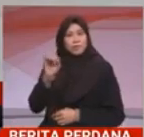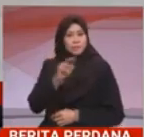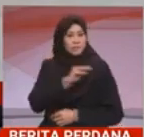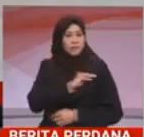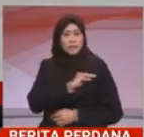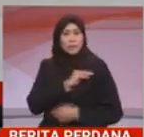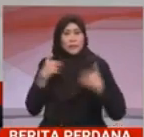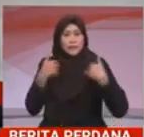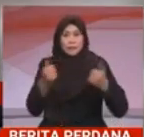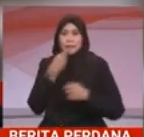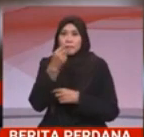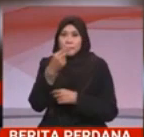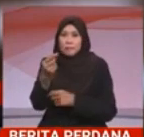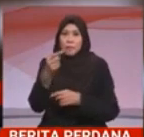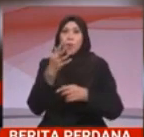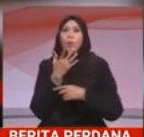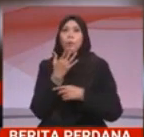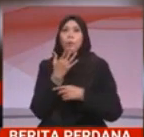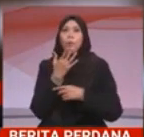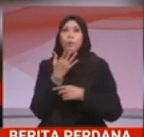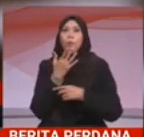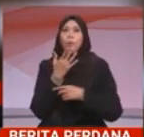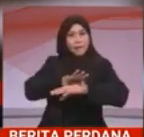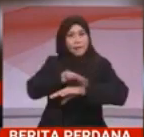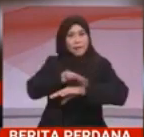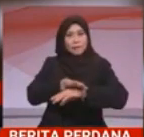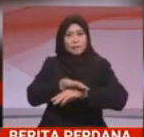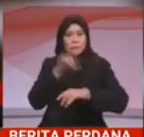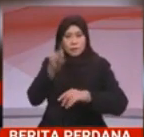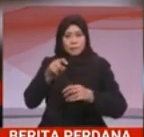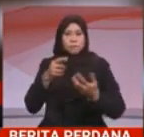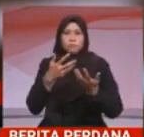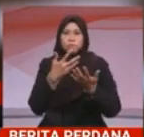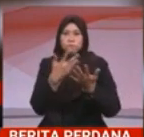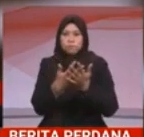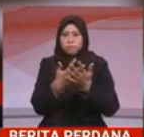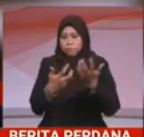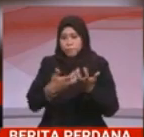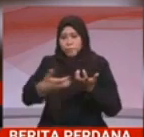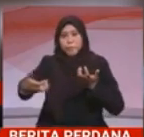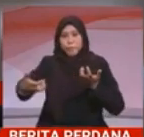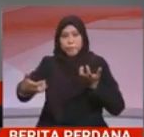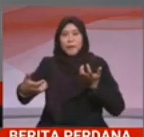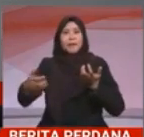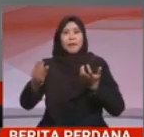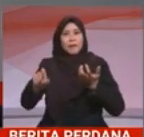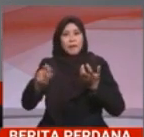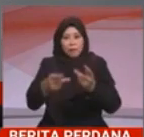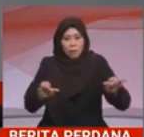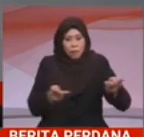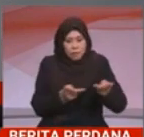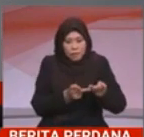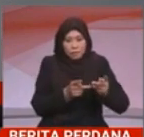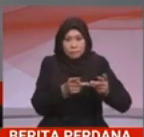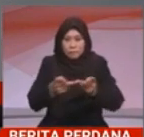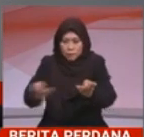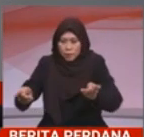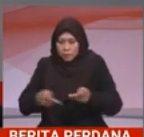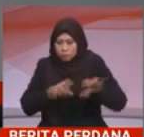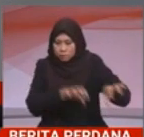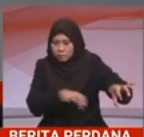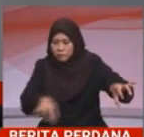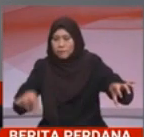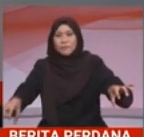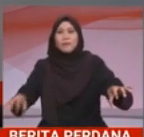pemakaiannya warna gelang kepada individu yang perlu di koran tintur takluk kepada Store di kawasan setempat dan penentuan